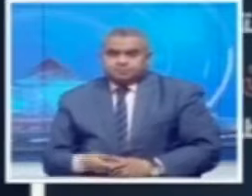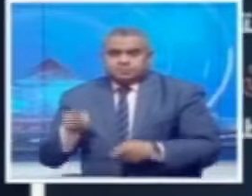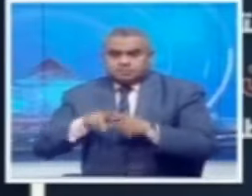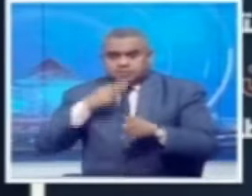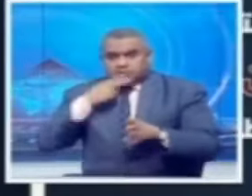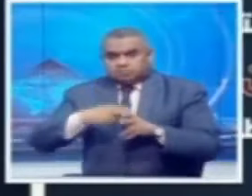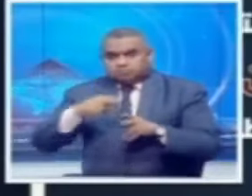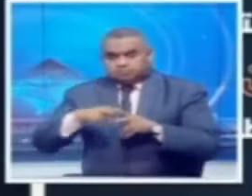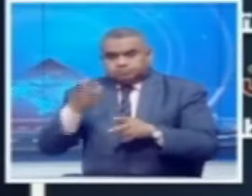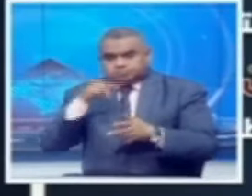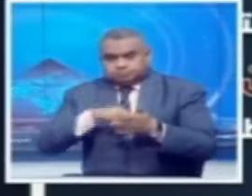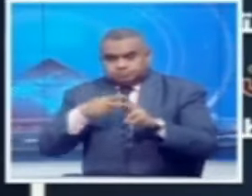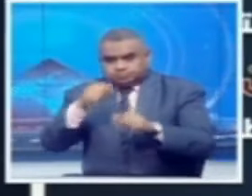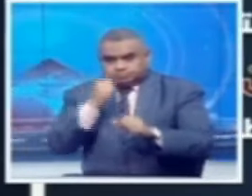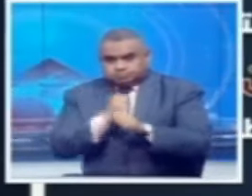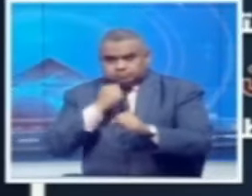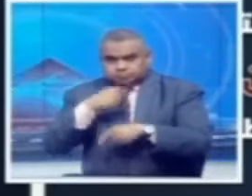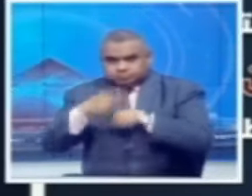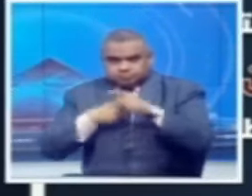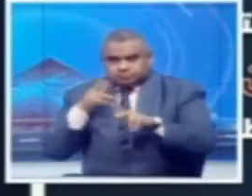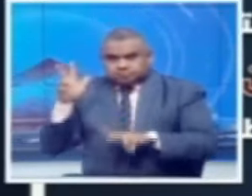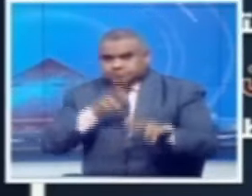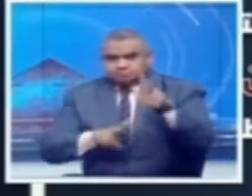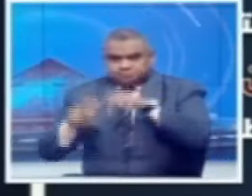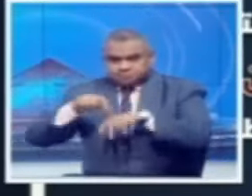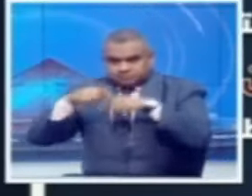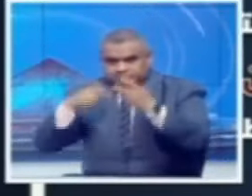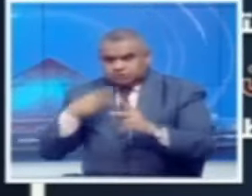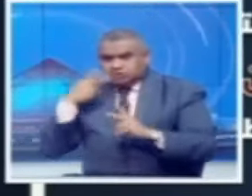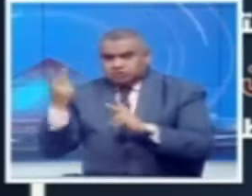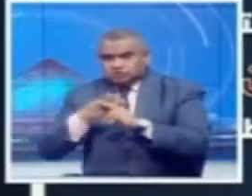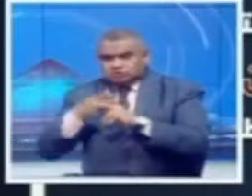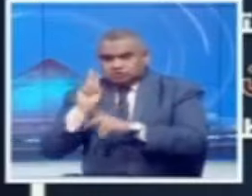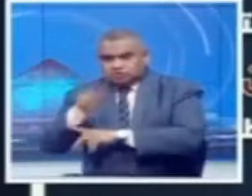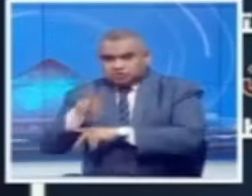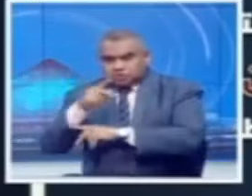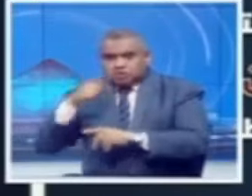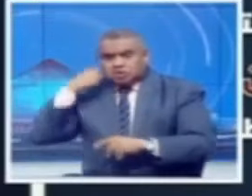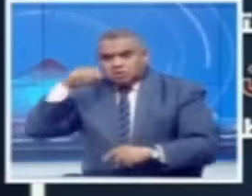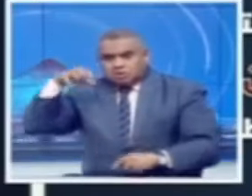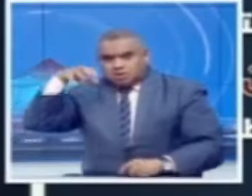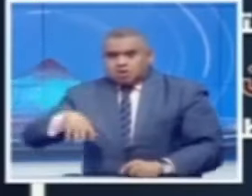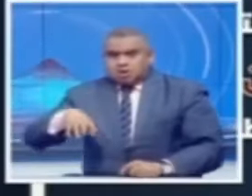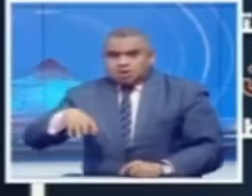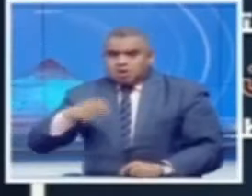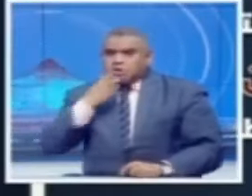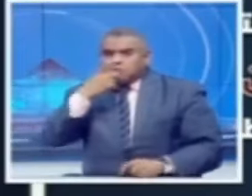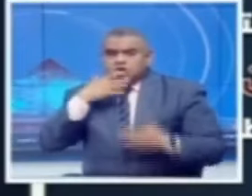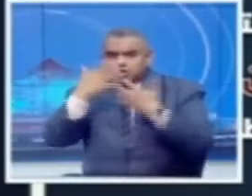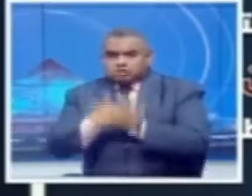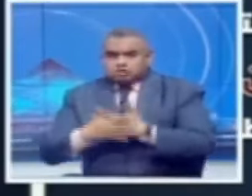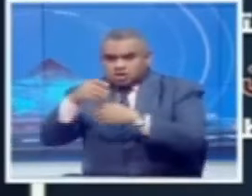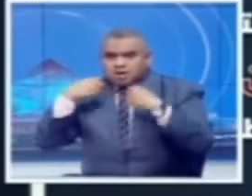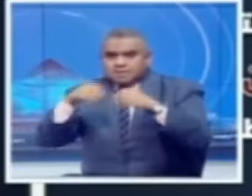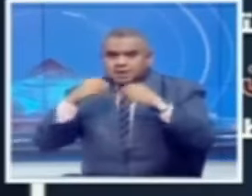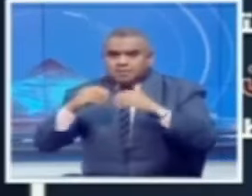واستمرارا للجهود المبذولة لمكافحة جرائم النصب والاحتيال على المواطنين، تمكنت مديرية أمن القاهرة من ضبط صاحب شركة تسويق